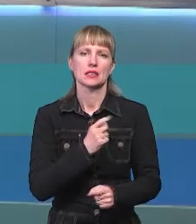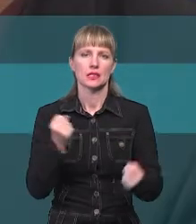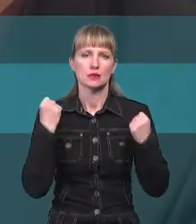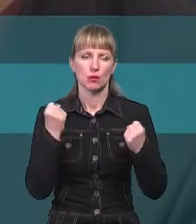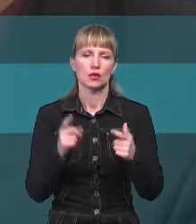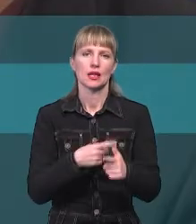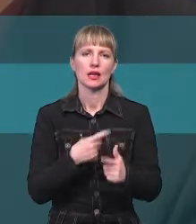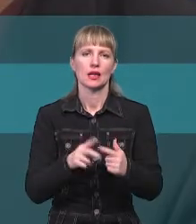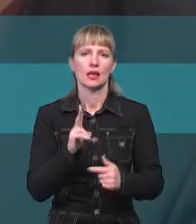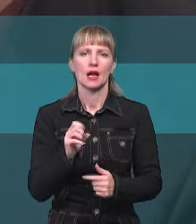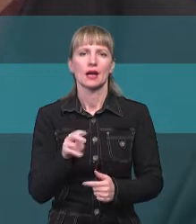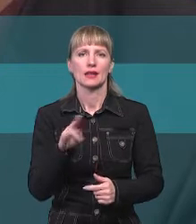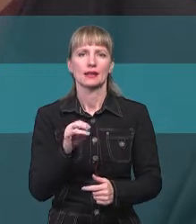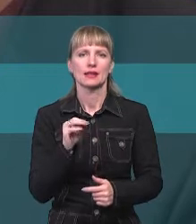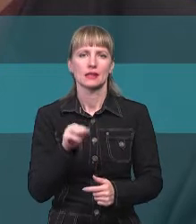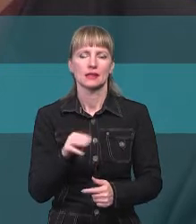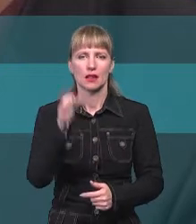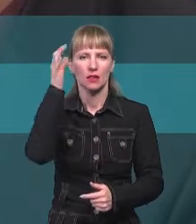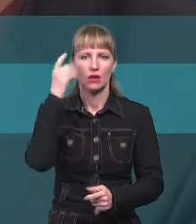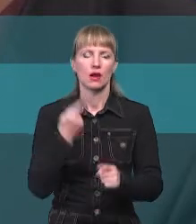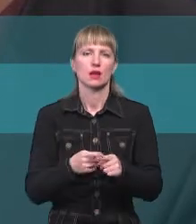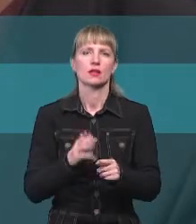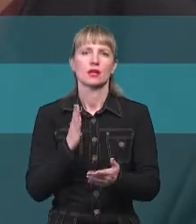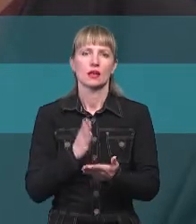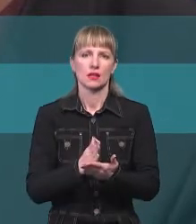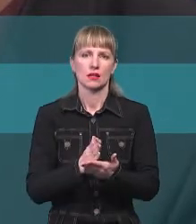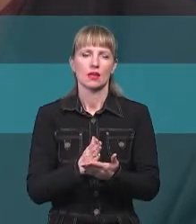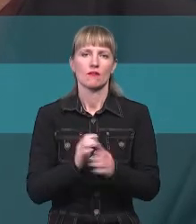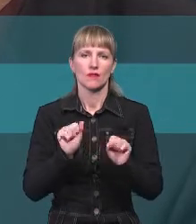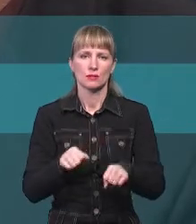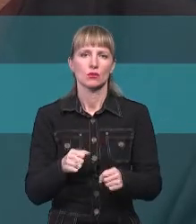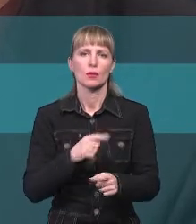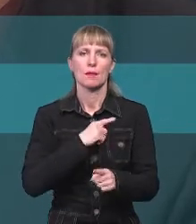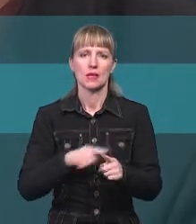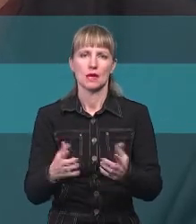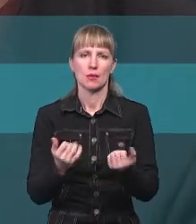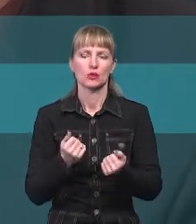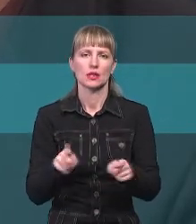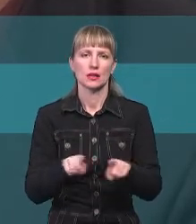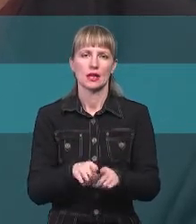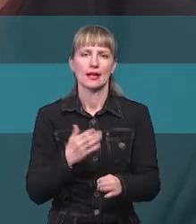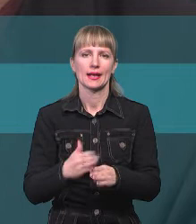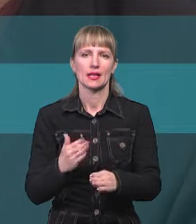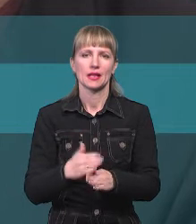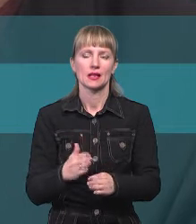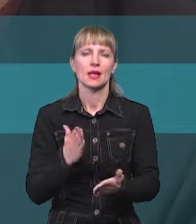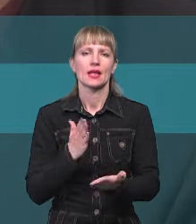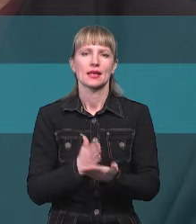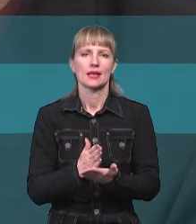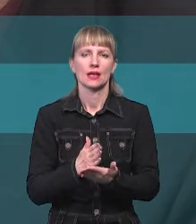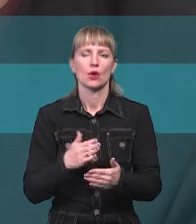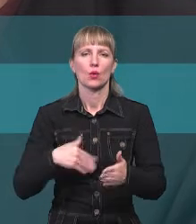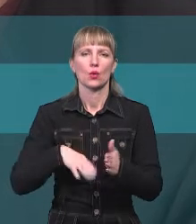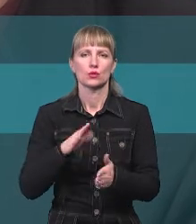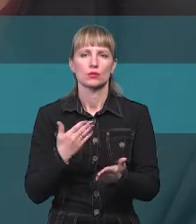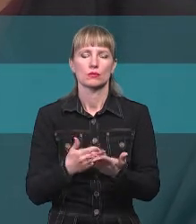Це надає перевагу над іншими швидше отримати такий кредит. А чи є переваги, наприклад,